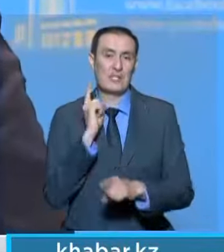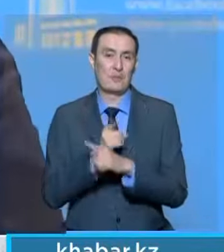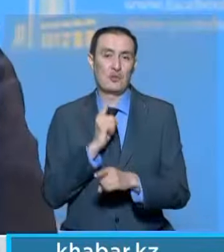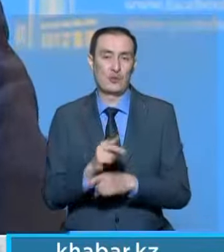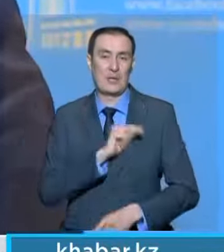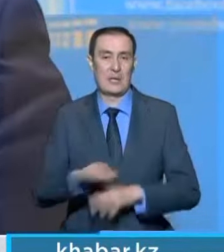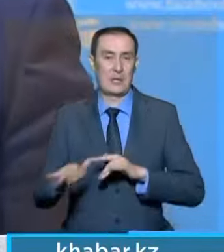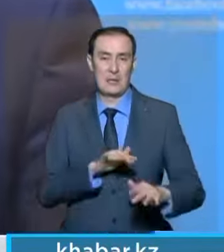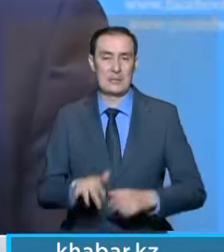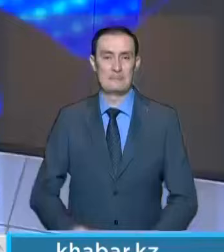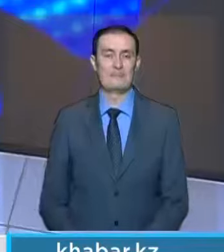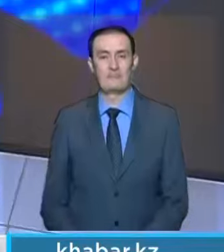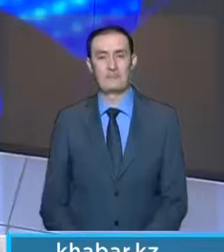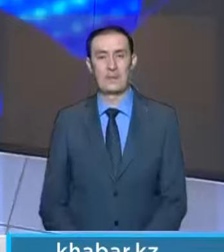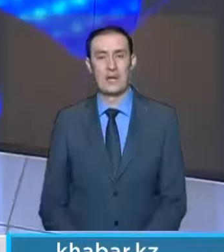запрещенной деятельностью.